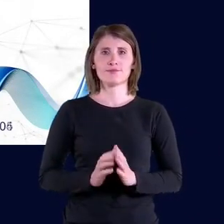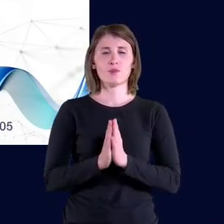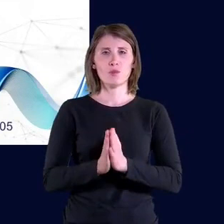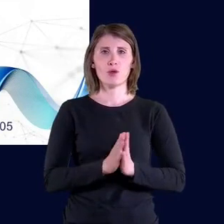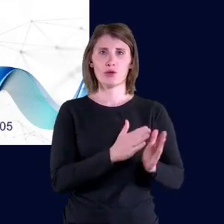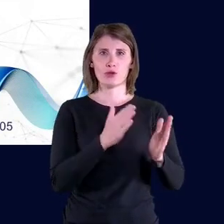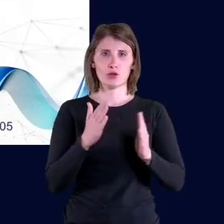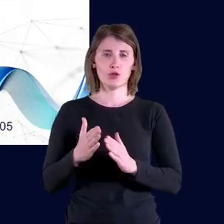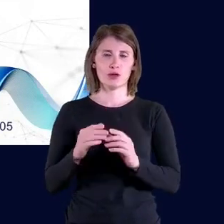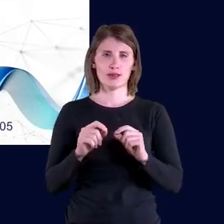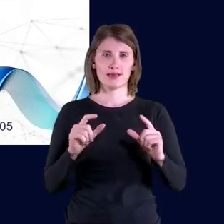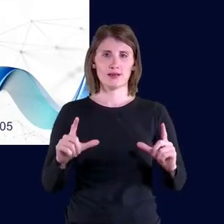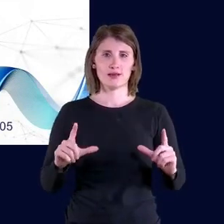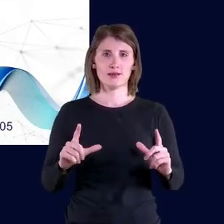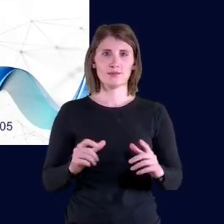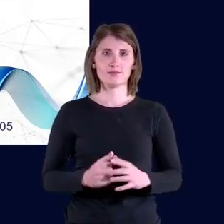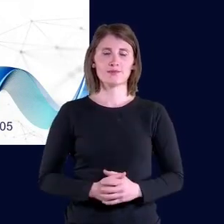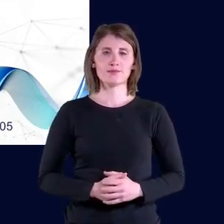kolejny slajd